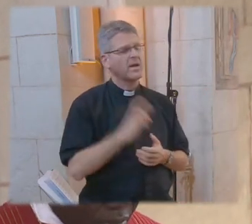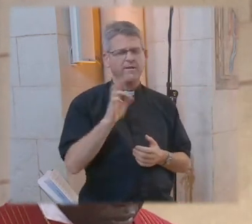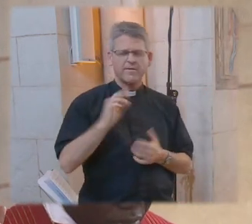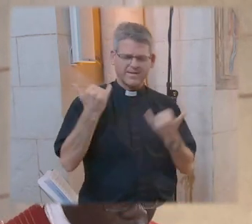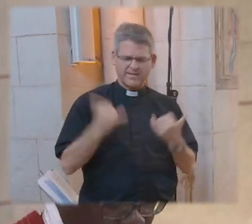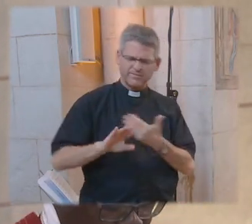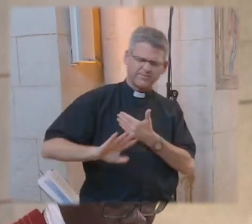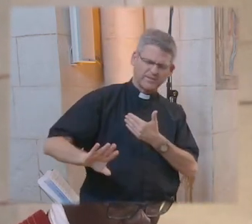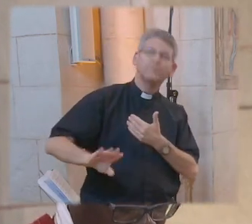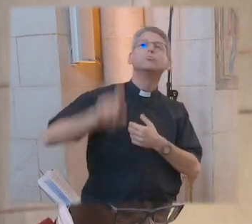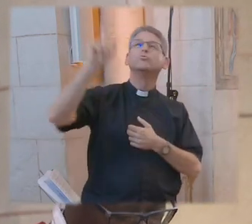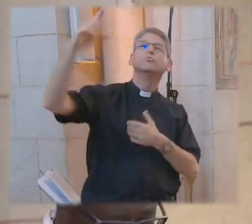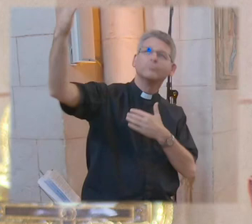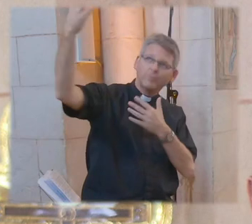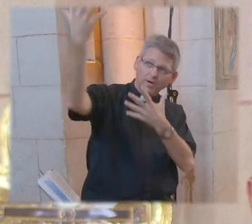sind von dir.